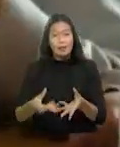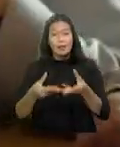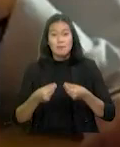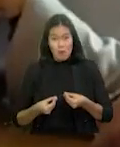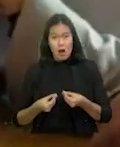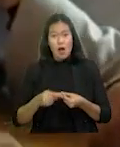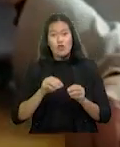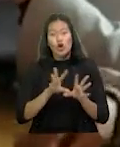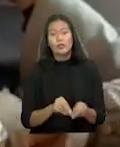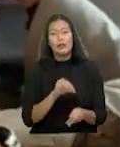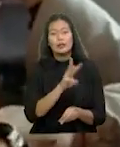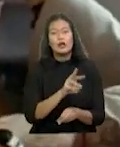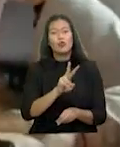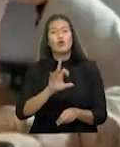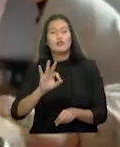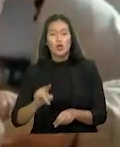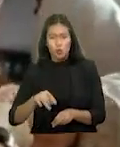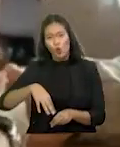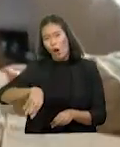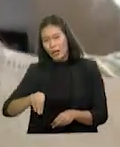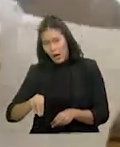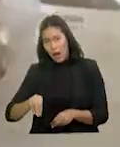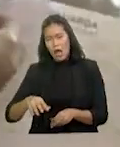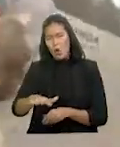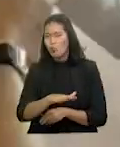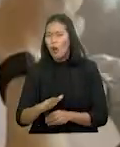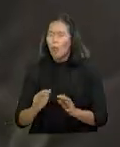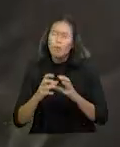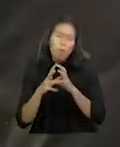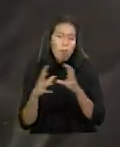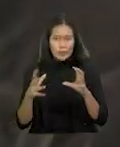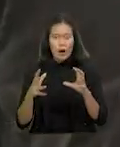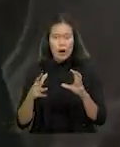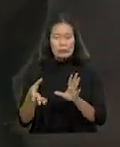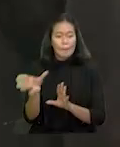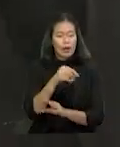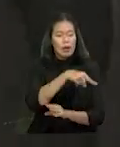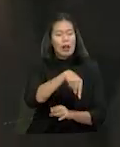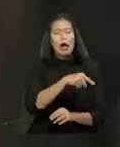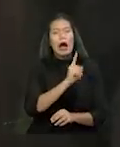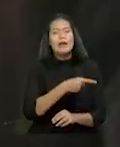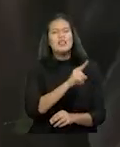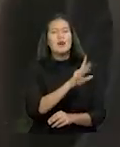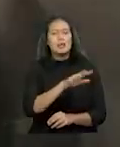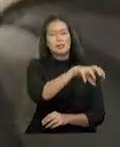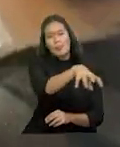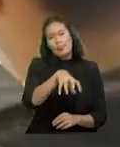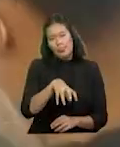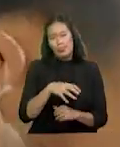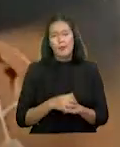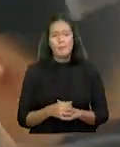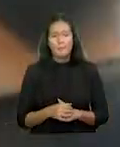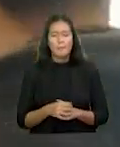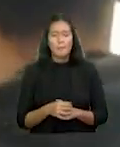sebanyak 3201 dan menjadi wilayah terbanyak dari 15 Kelurahan di seluruh kota Cimahi